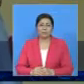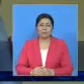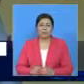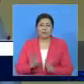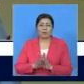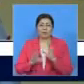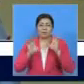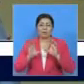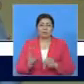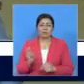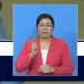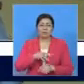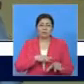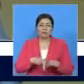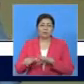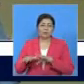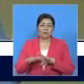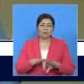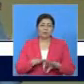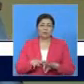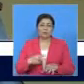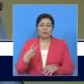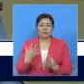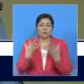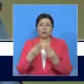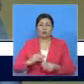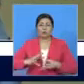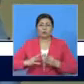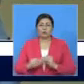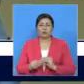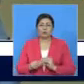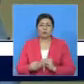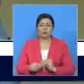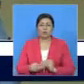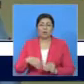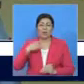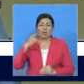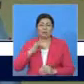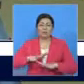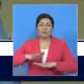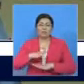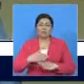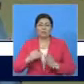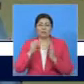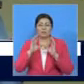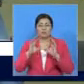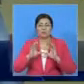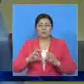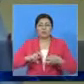Заңсыз келуші жедел профилактикалық іс-шарасының 2 күннің қорытындысы бойынша Қазақстан Республикасының жол ережесін бұзған